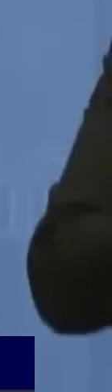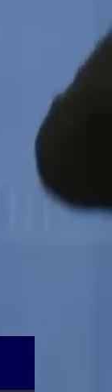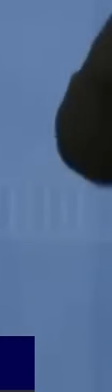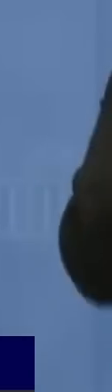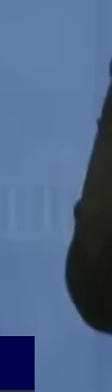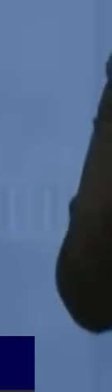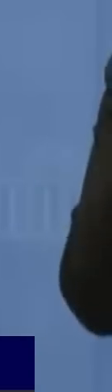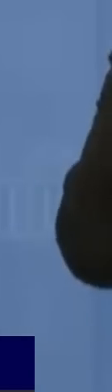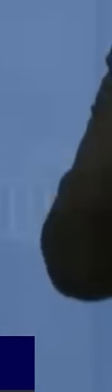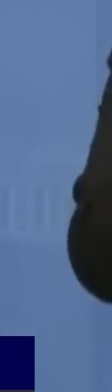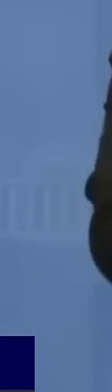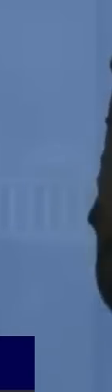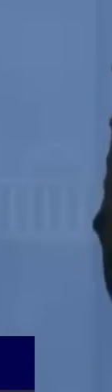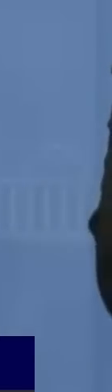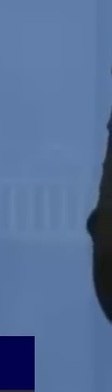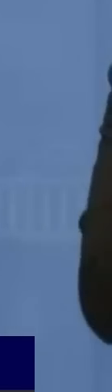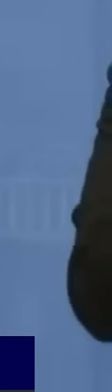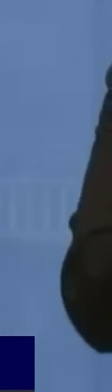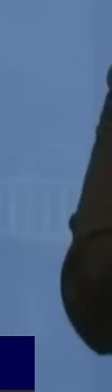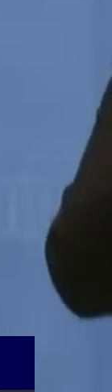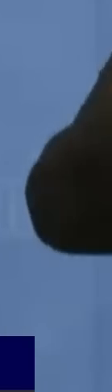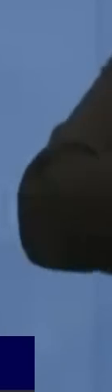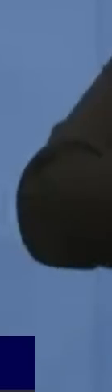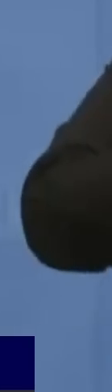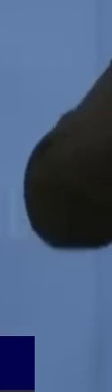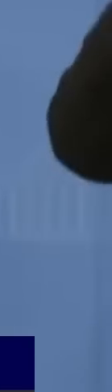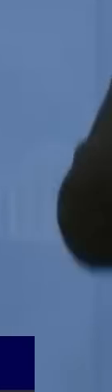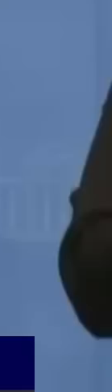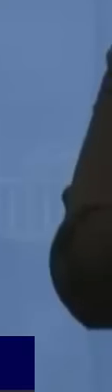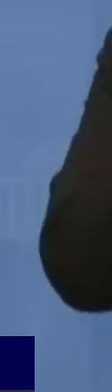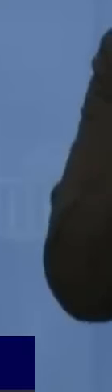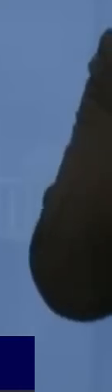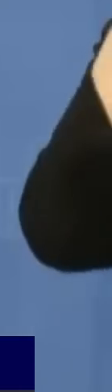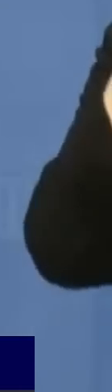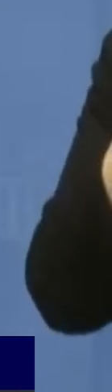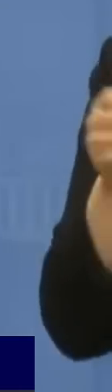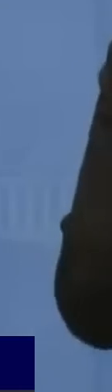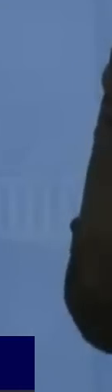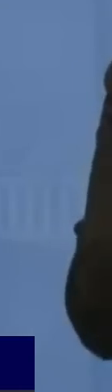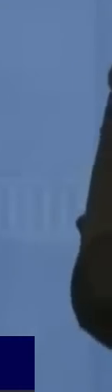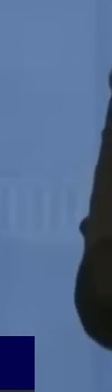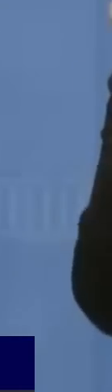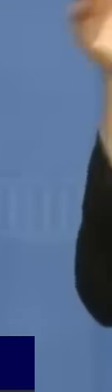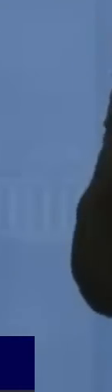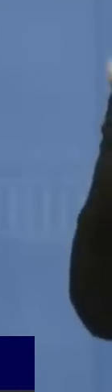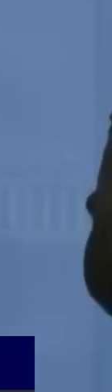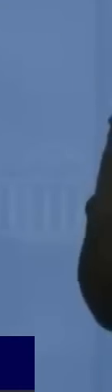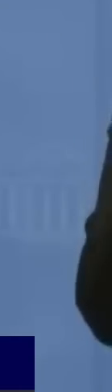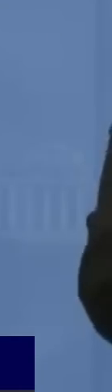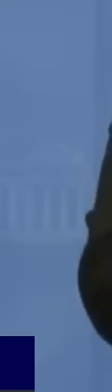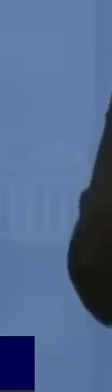궤변으로 미국을 두둔하더니 도청이 사실로 드러났는데도 항의는 커녕 덥고 가자는데